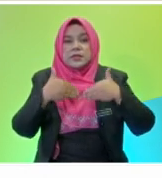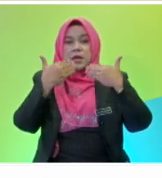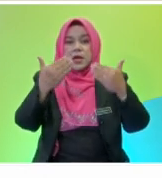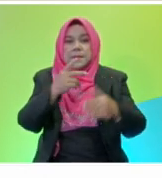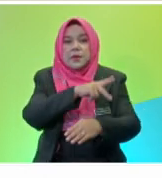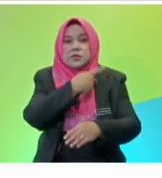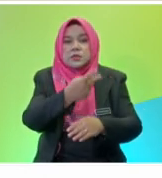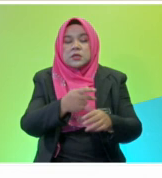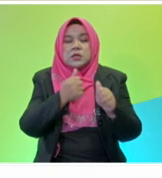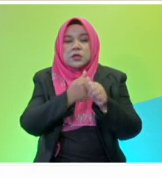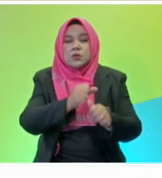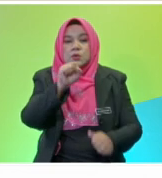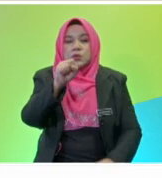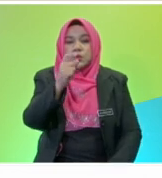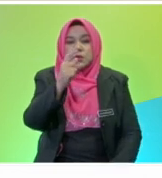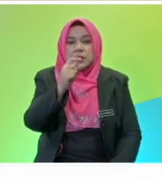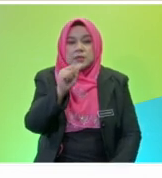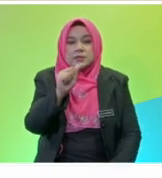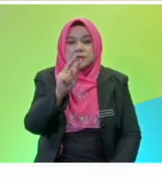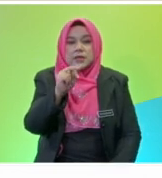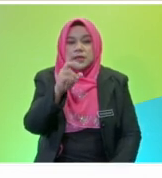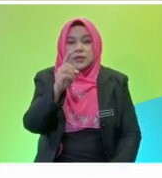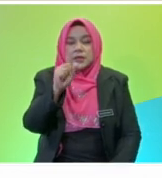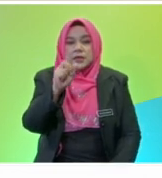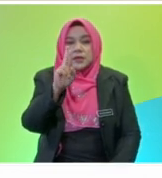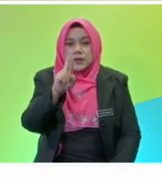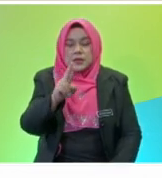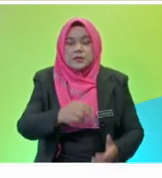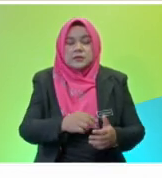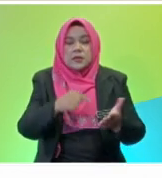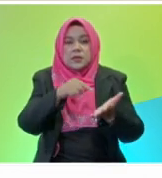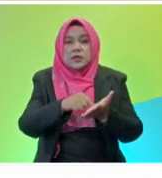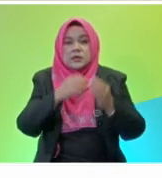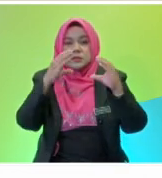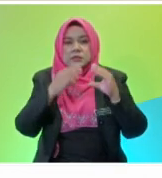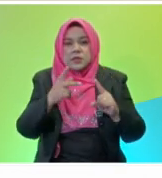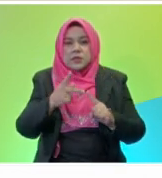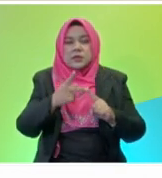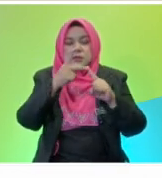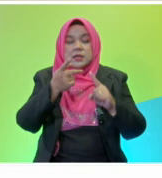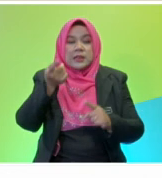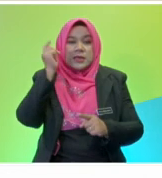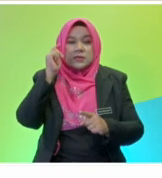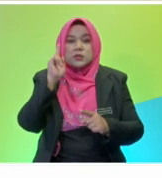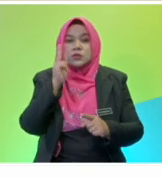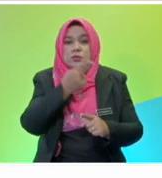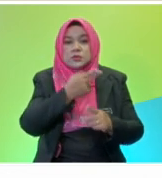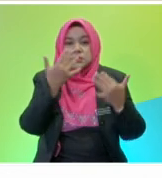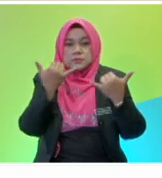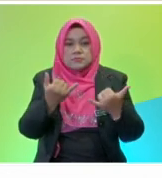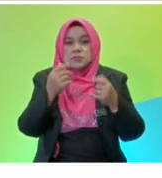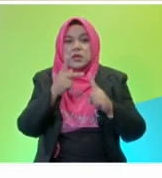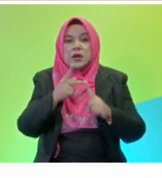yang tadi oke Ya ini secara khusus hanya tadi secara umum yakni secara khusus